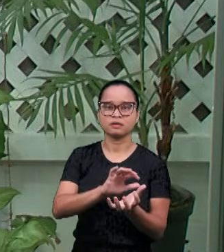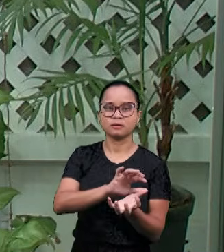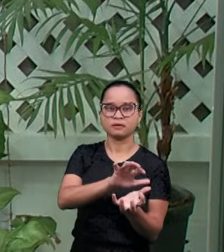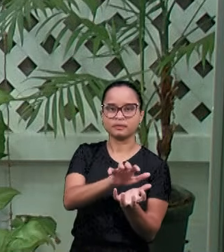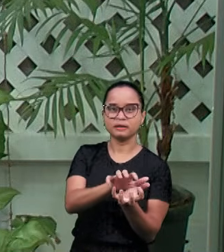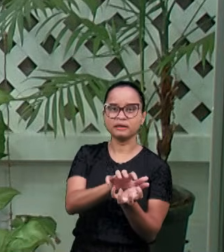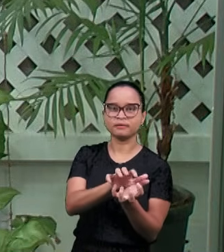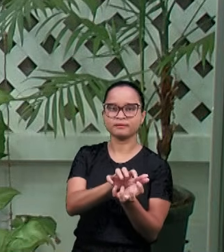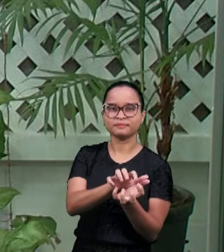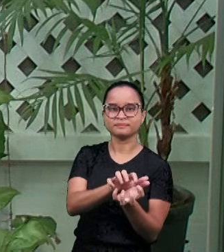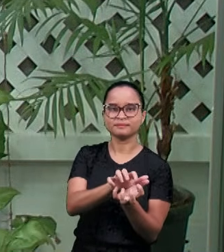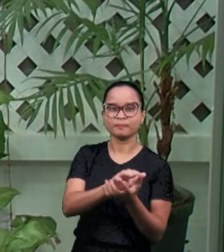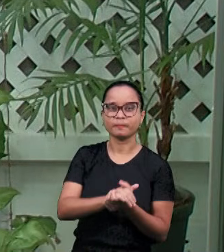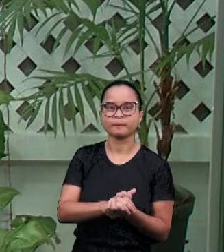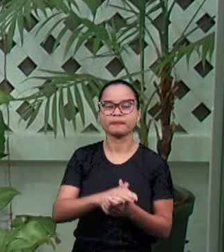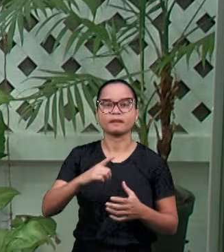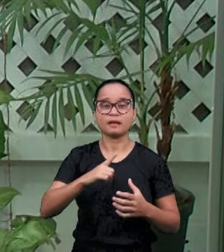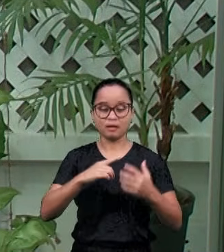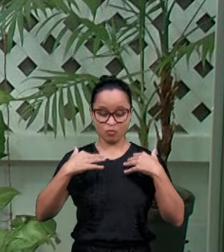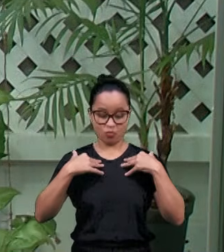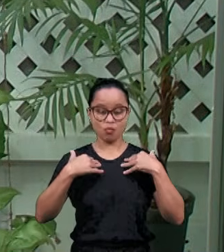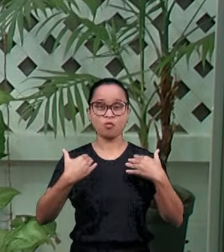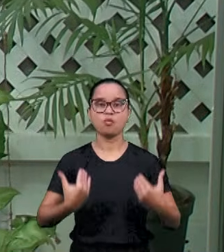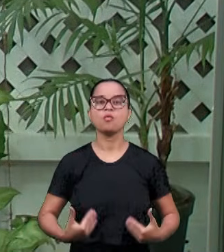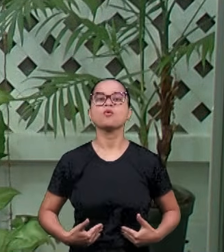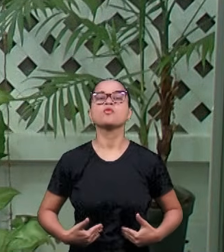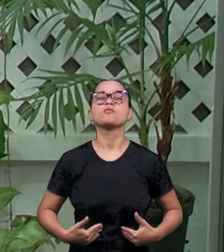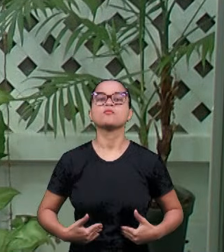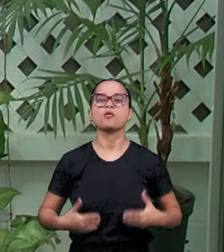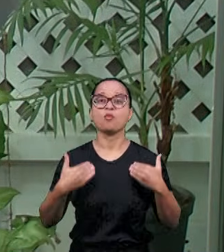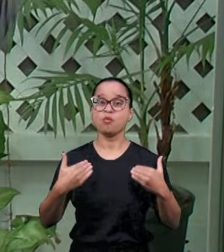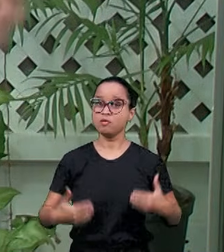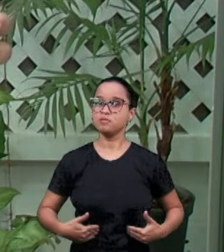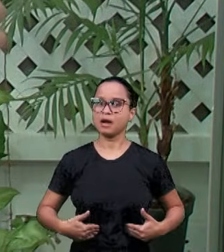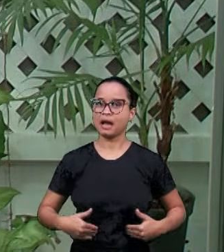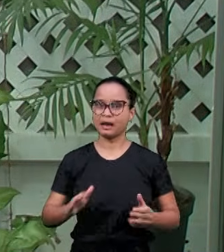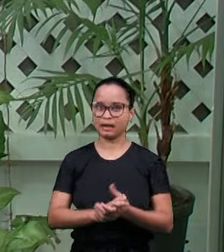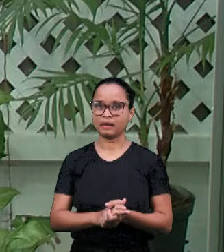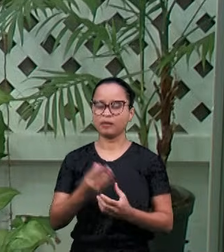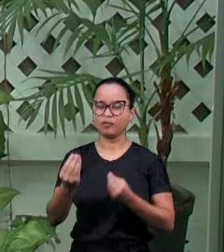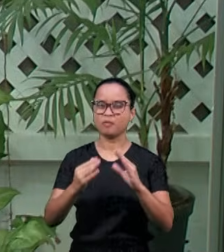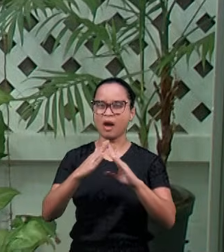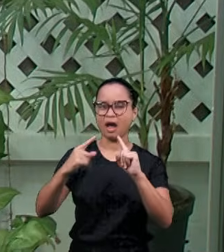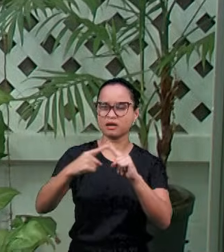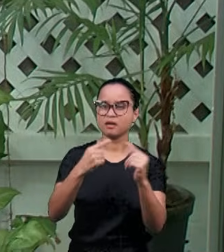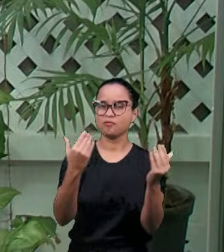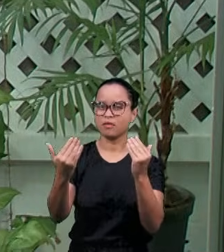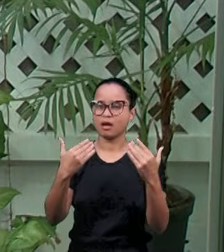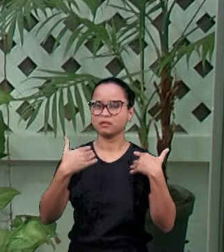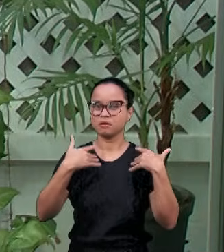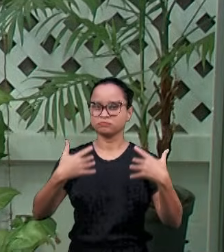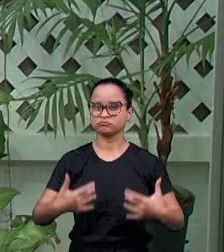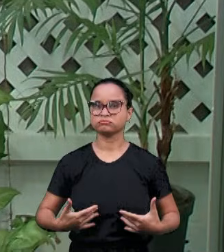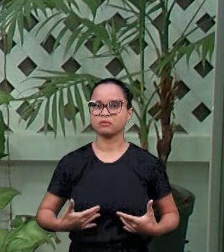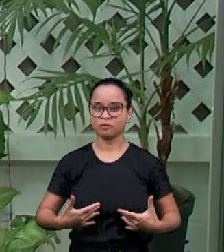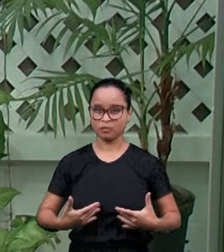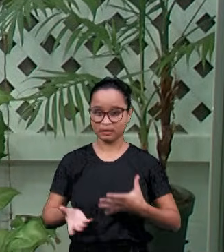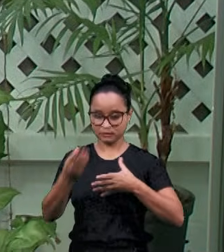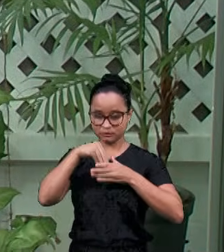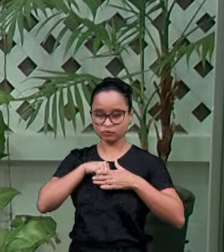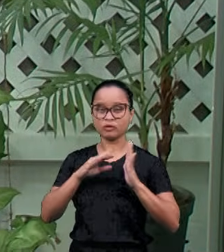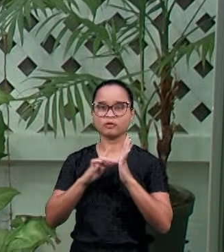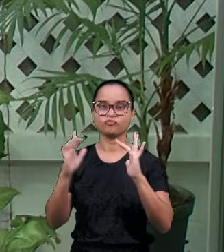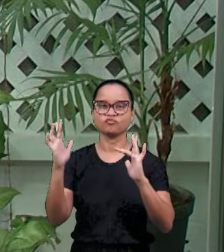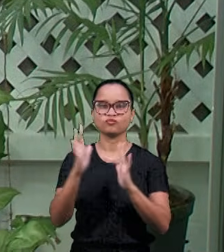coquille, ça peut être le corps, l'Église comme corps qui entoure Jésus, son ministère, son